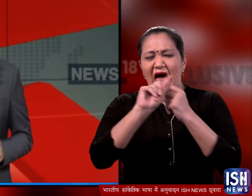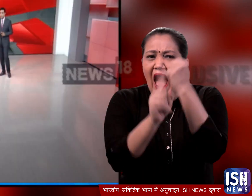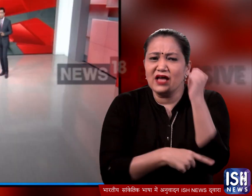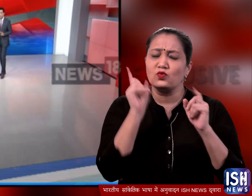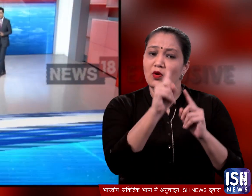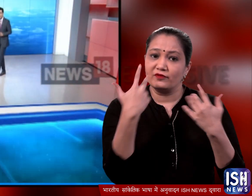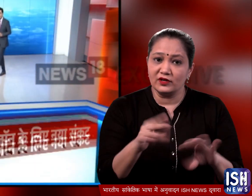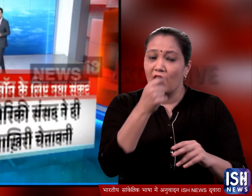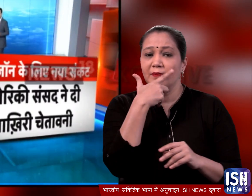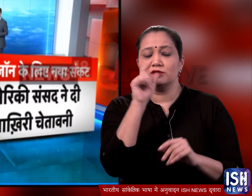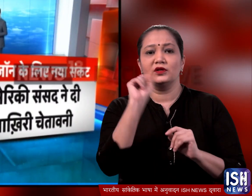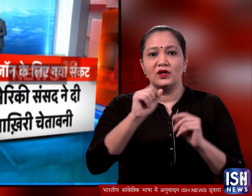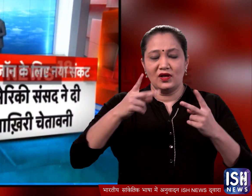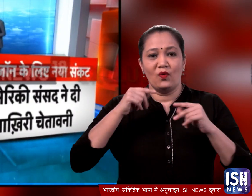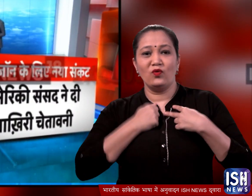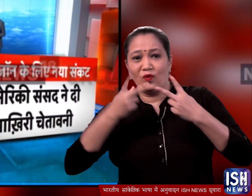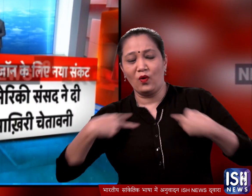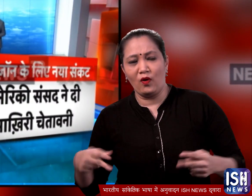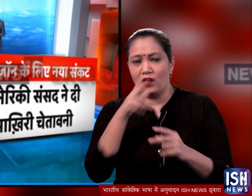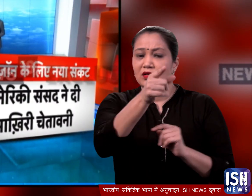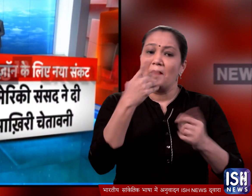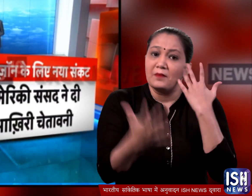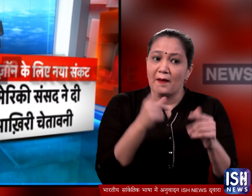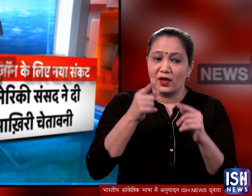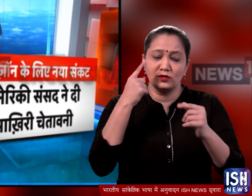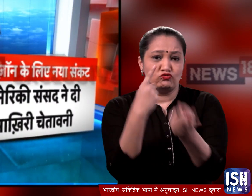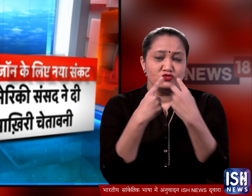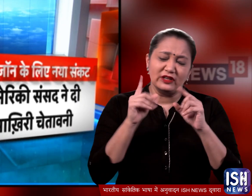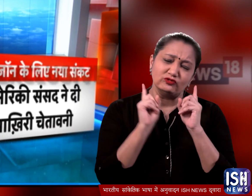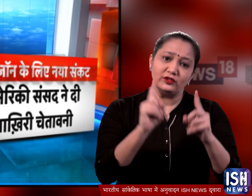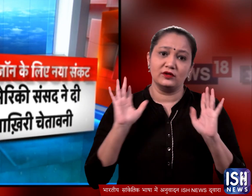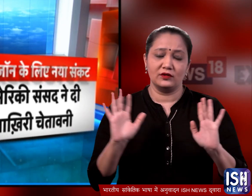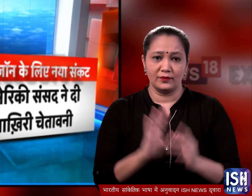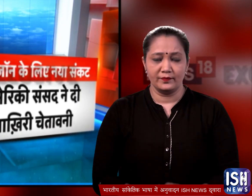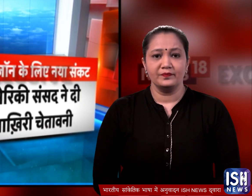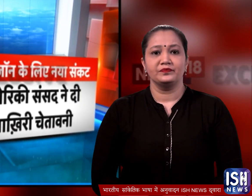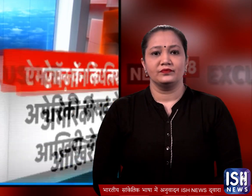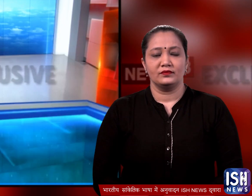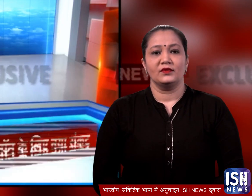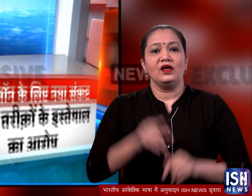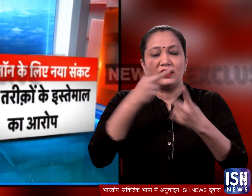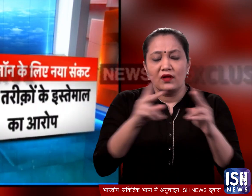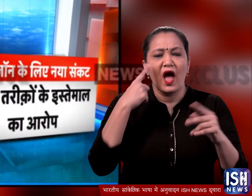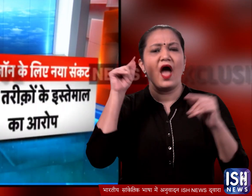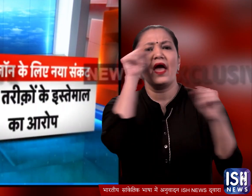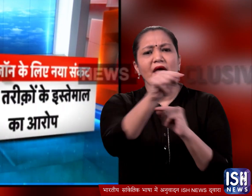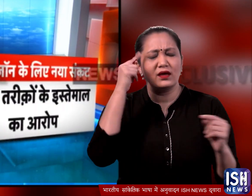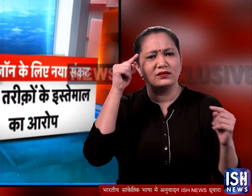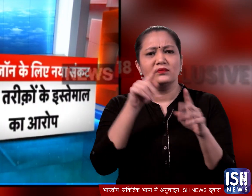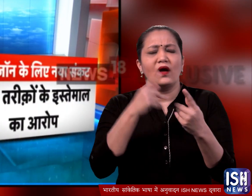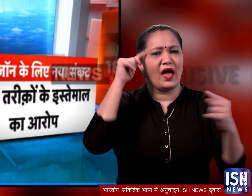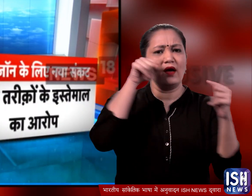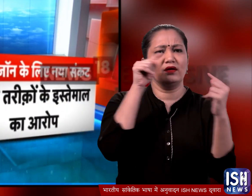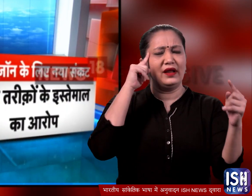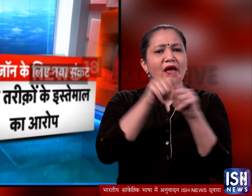जिसके बाद अमेज़न के खिलाफ वहां के जस्टिस डिपार्टमेंट को आपराधिक जांच की सिफारिश की जाएगी। ये मामला अमेजॉन के खिलाफ लगे उन आरोपों से जुड़ा है